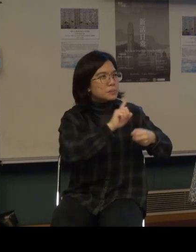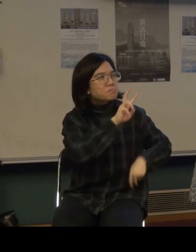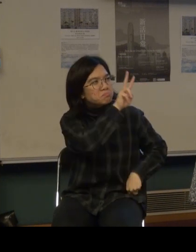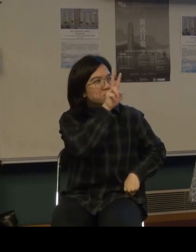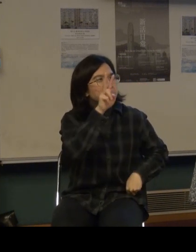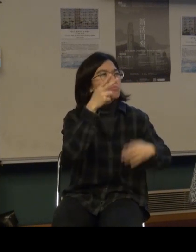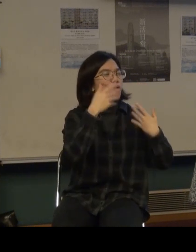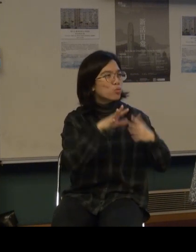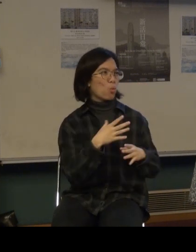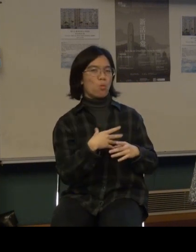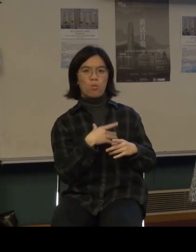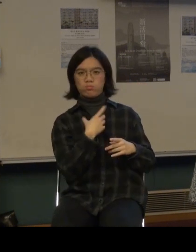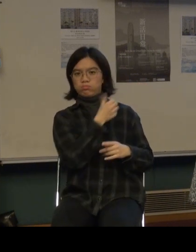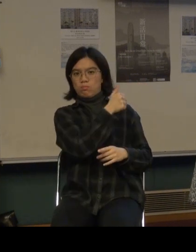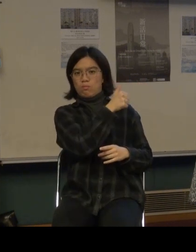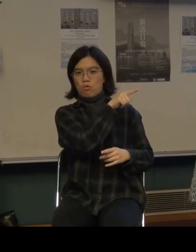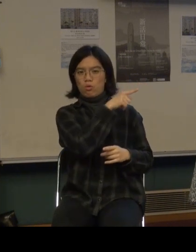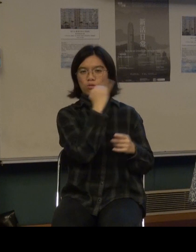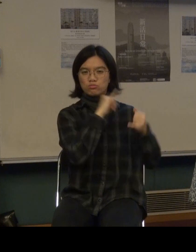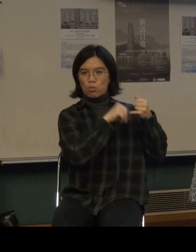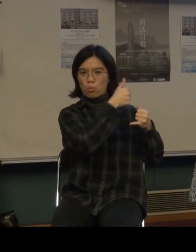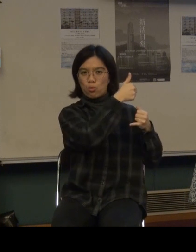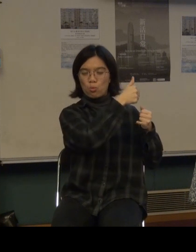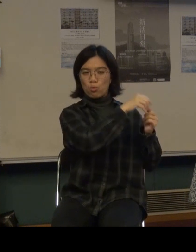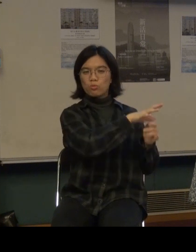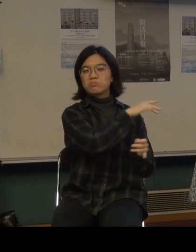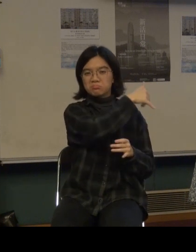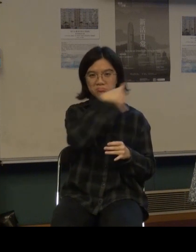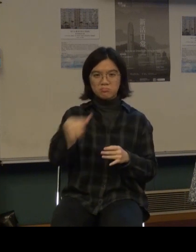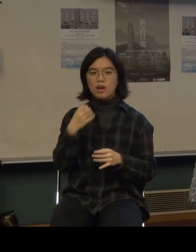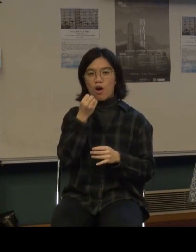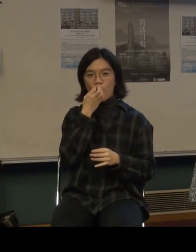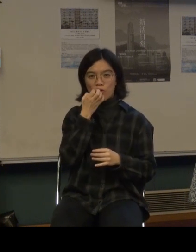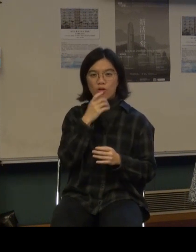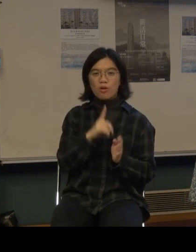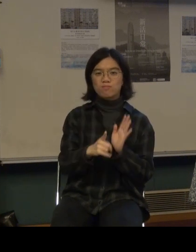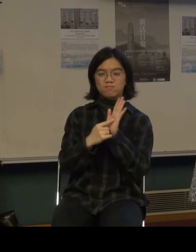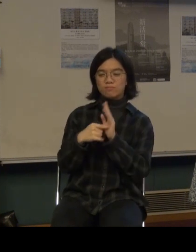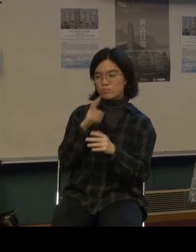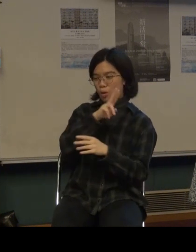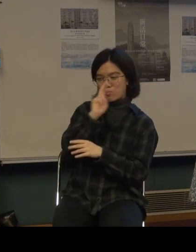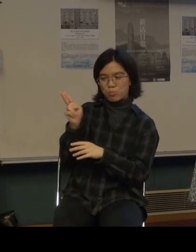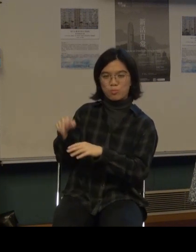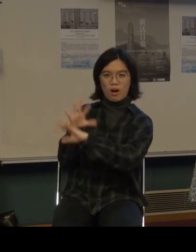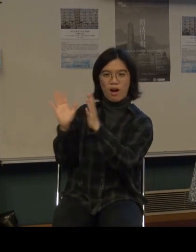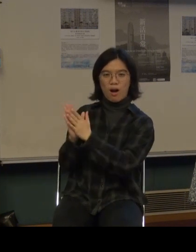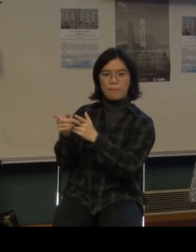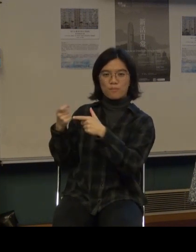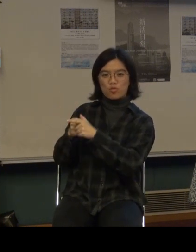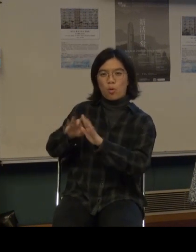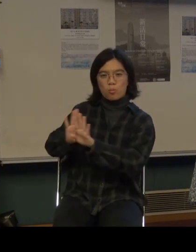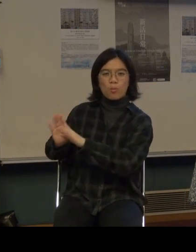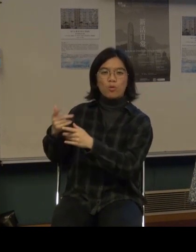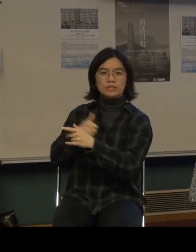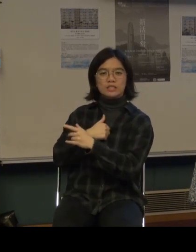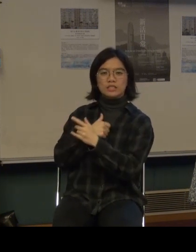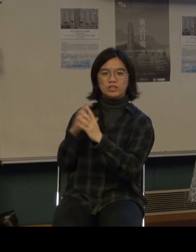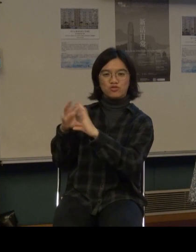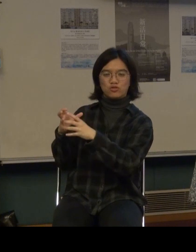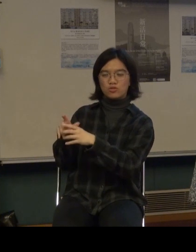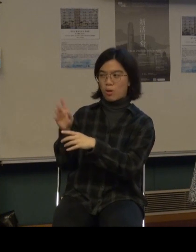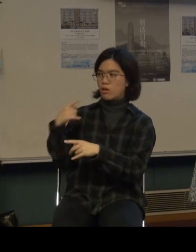得上海啲街市起得好好。佢翻嚟嘅時候咧，佢就指示公務司署嘅建築師咧，要參考上海嘅街市嘅設